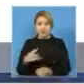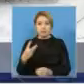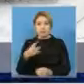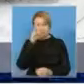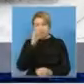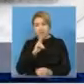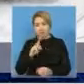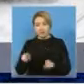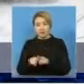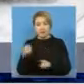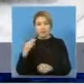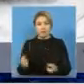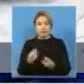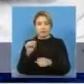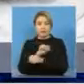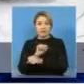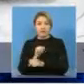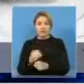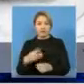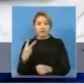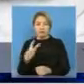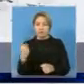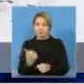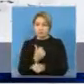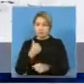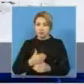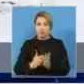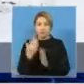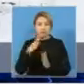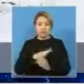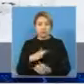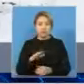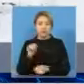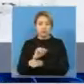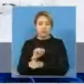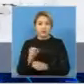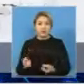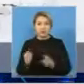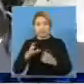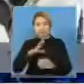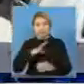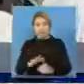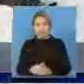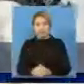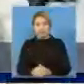аймен салыстырғанда өртенген машиналардың саны екі есеге артты. Көбіне жеңіл көліктер қызыл жалынға оранған.